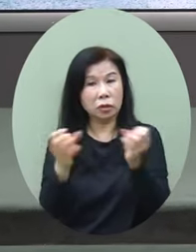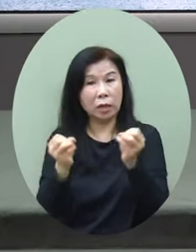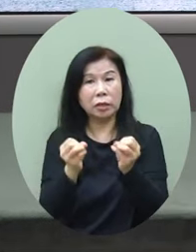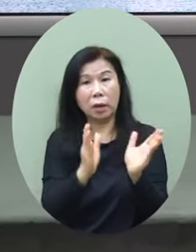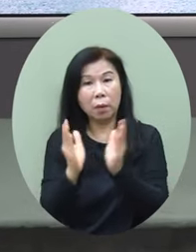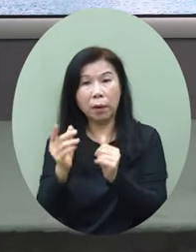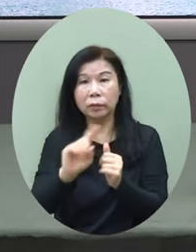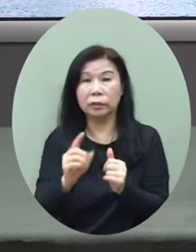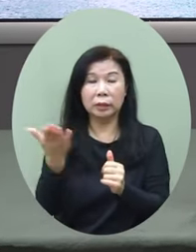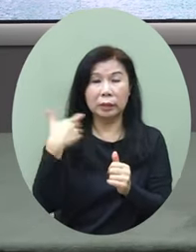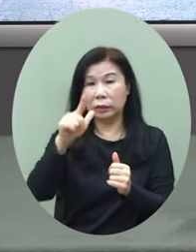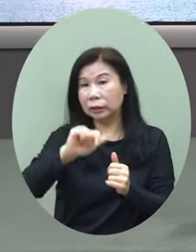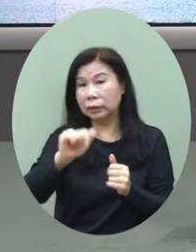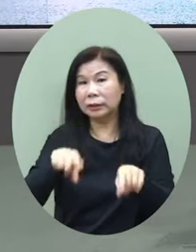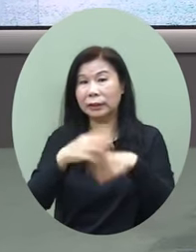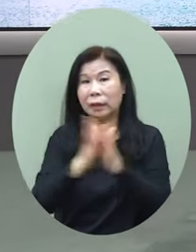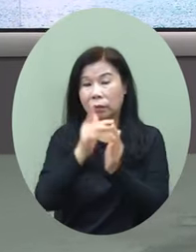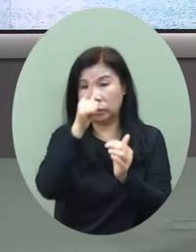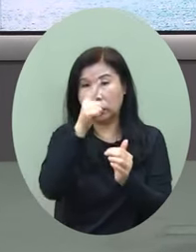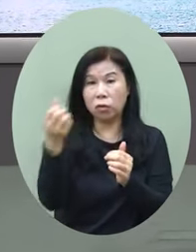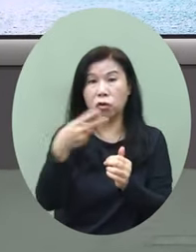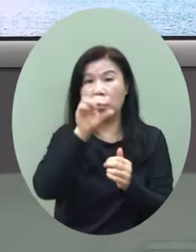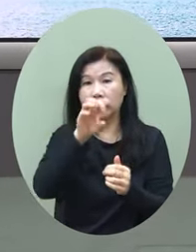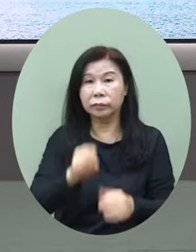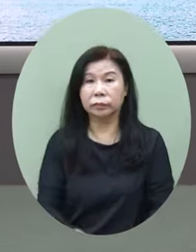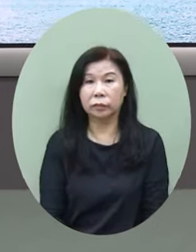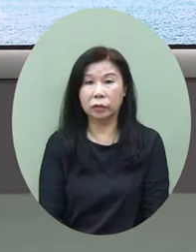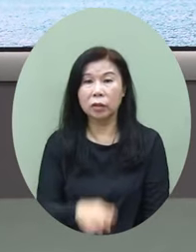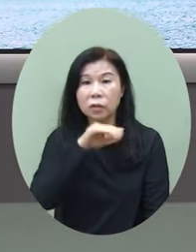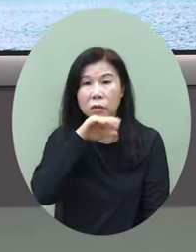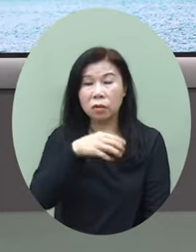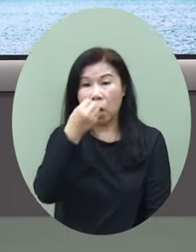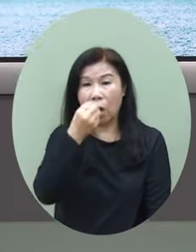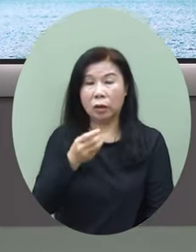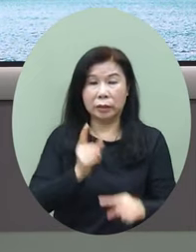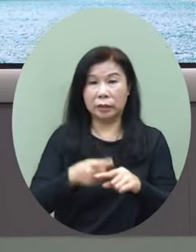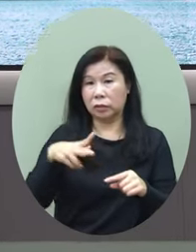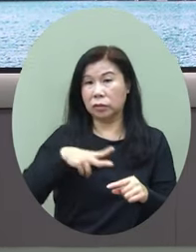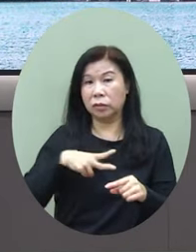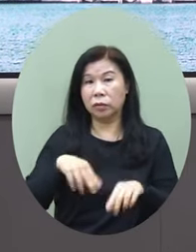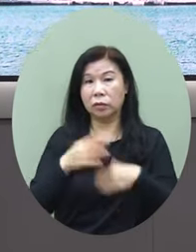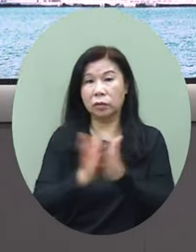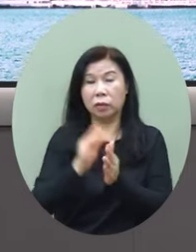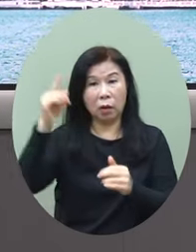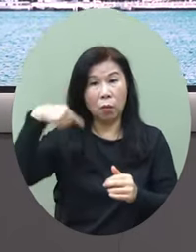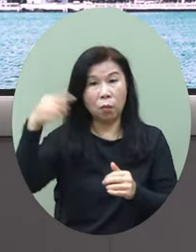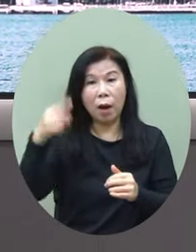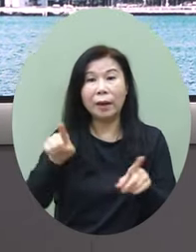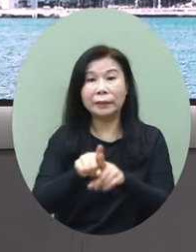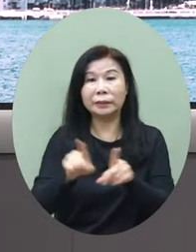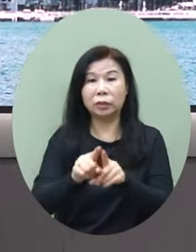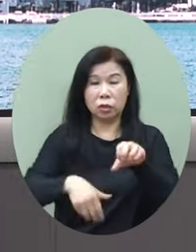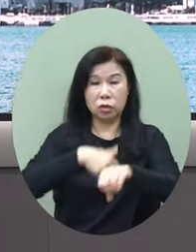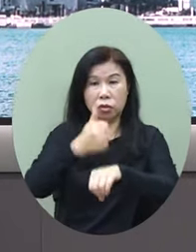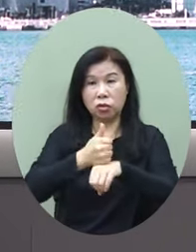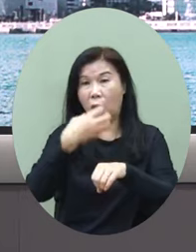之後前特首梁正英都有再說的他當時就說如果香港的實際情況是導致美國政府的傀儡當選